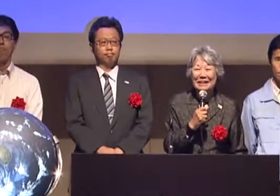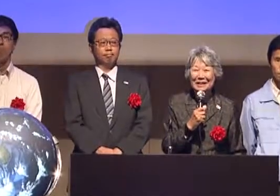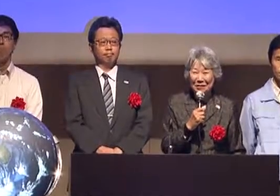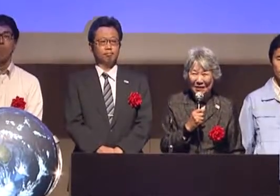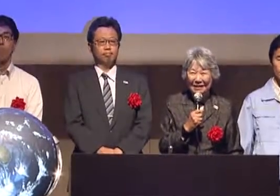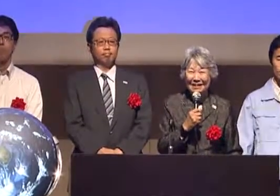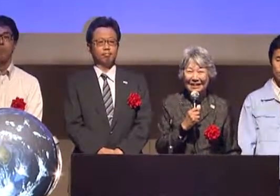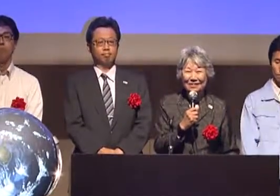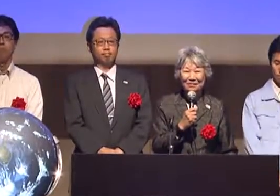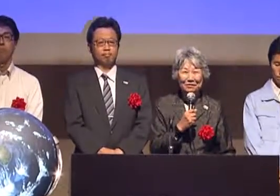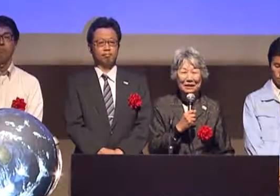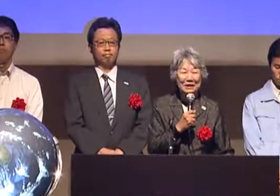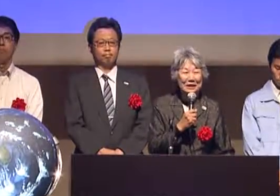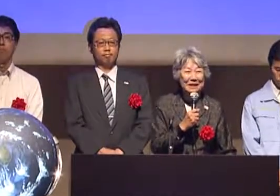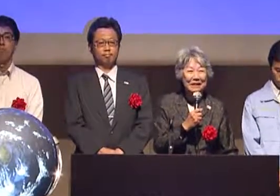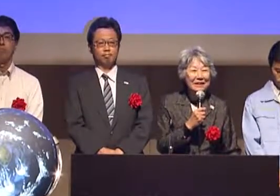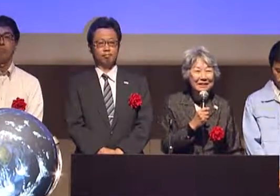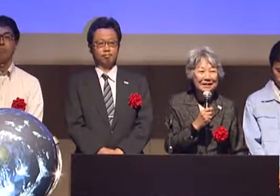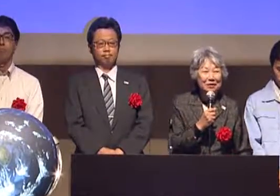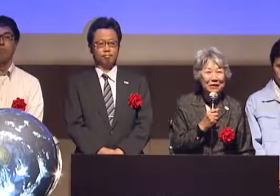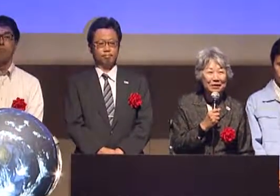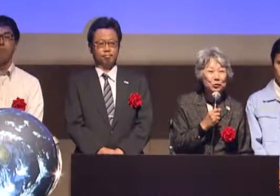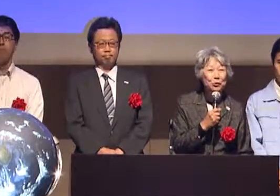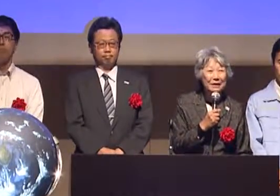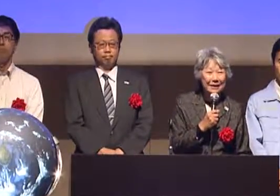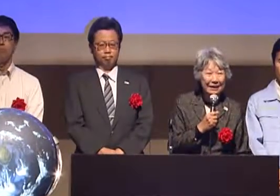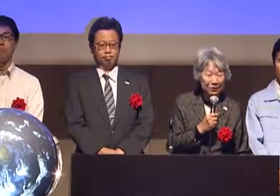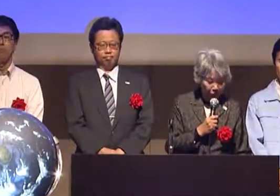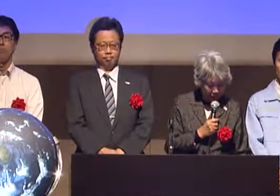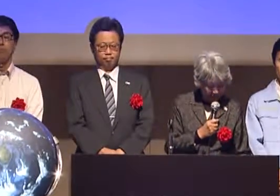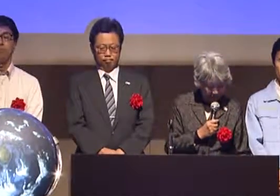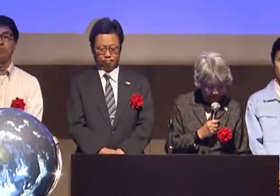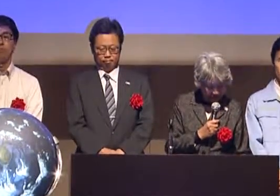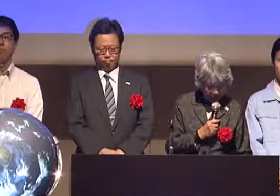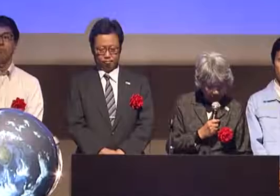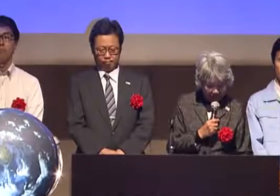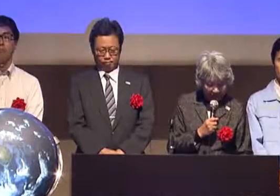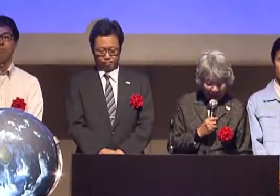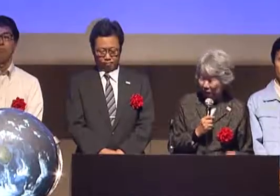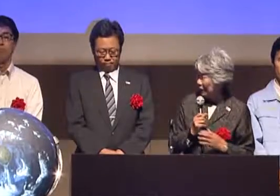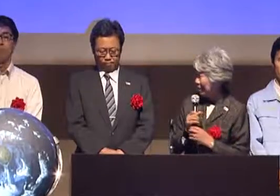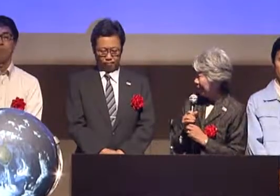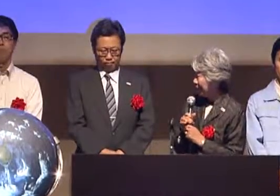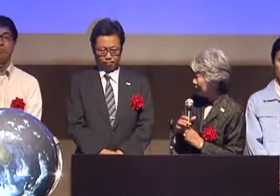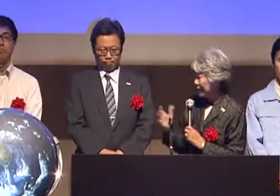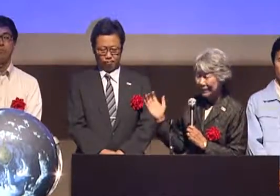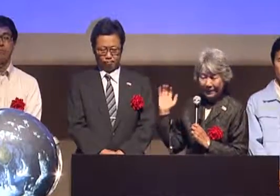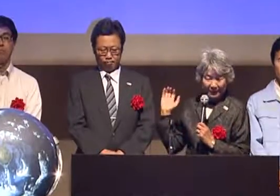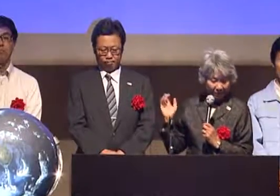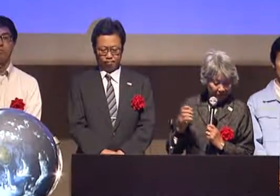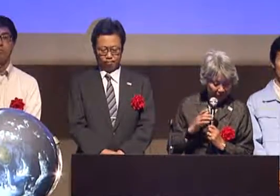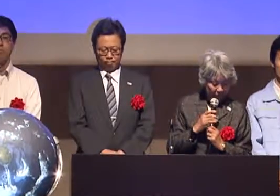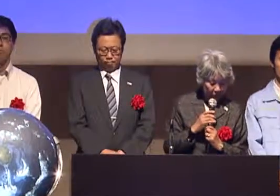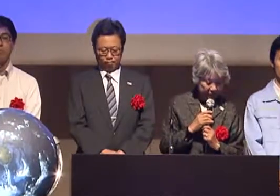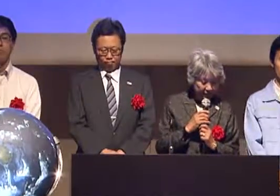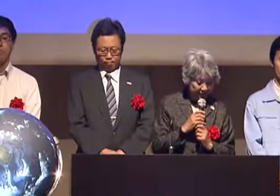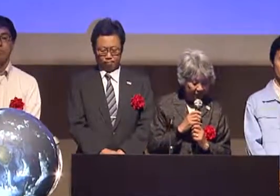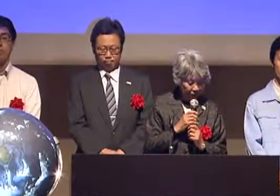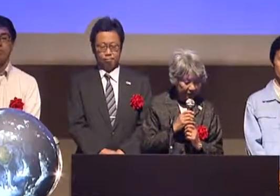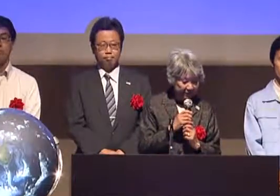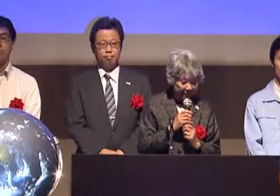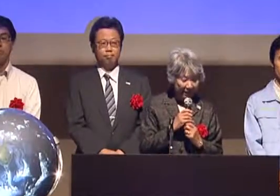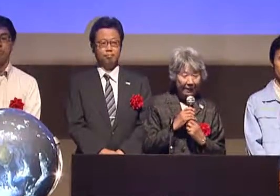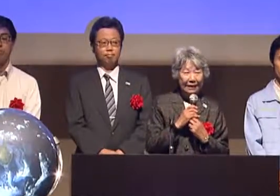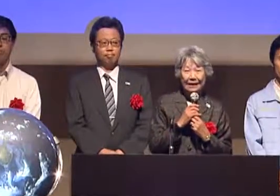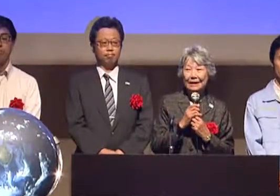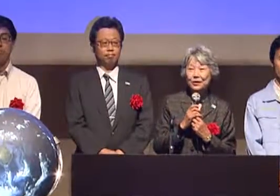れをやらなければやはり時間限られた時間の中でご紹介できないということでしたが、まあ、今壇上に上がってらっしゃる7名の方たちがそ